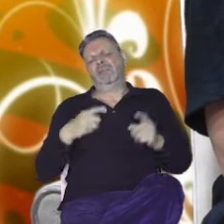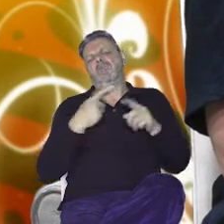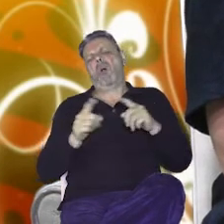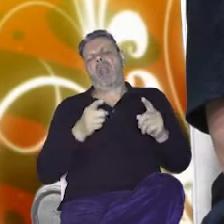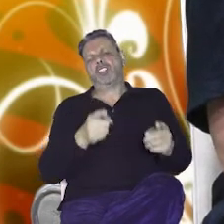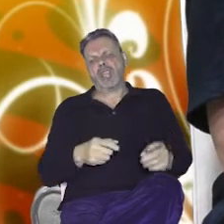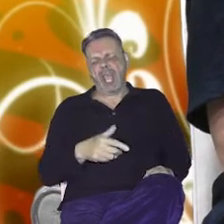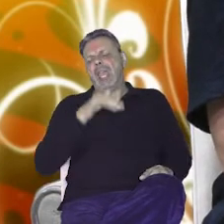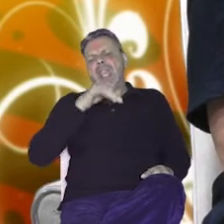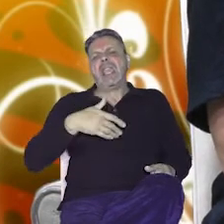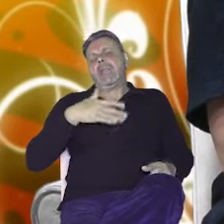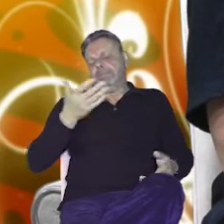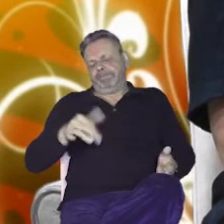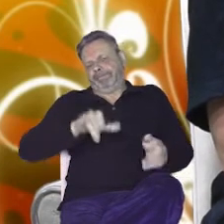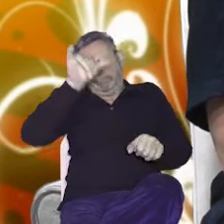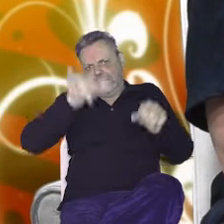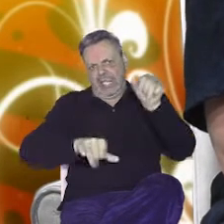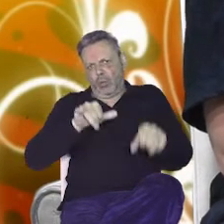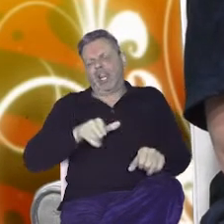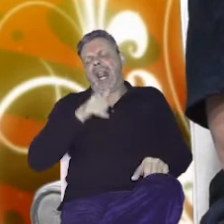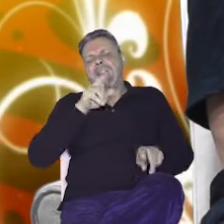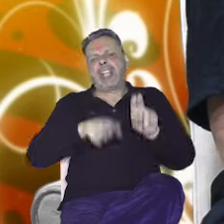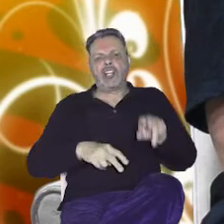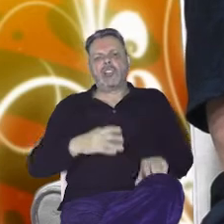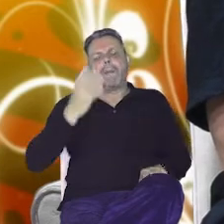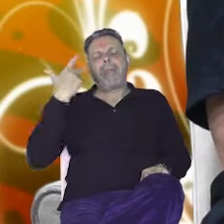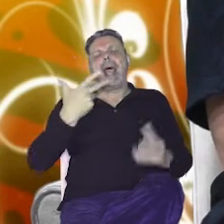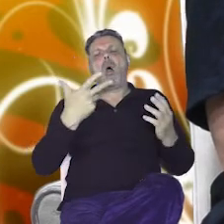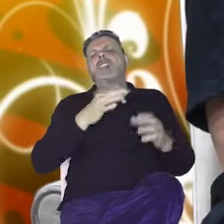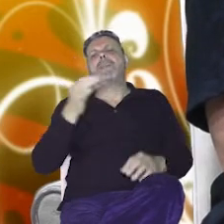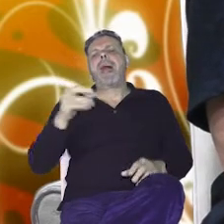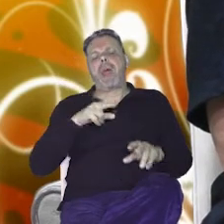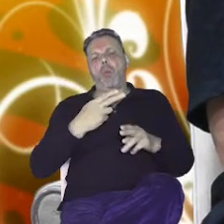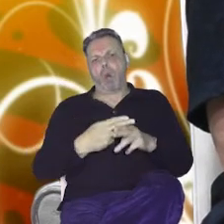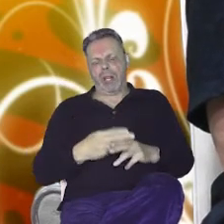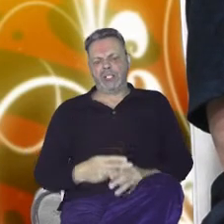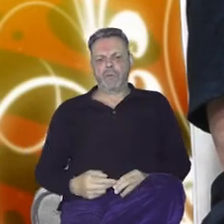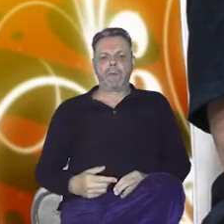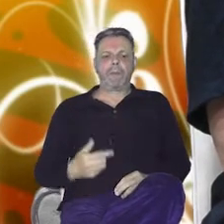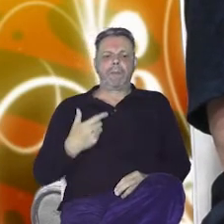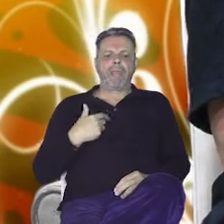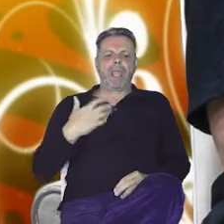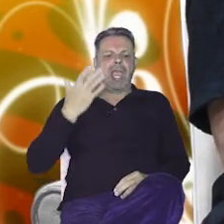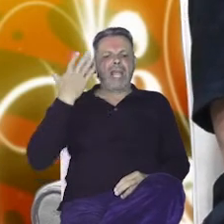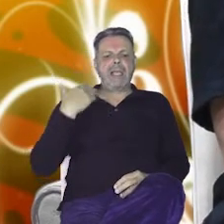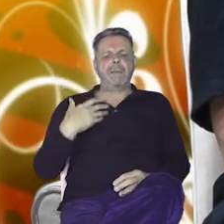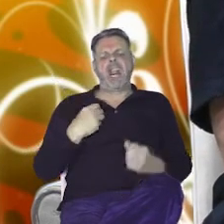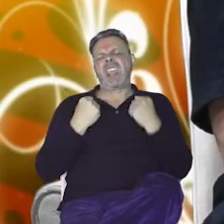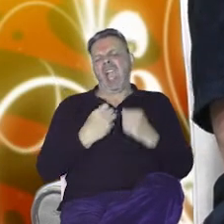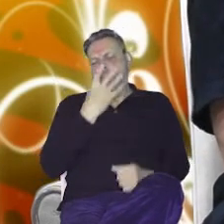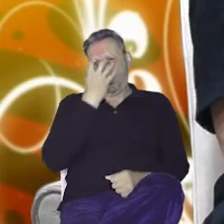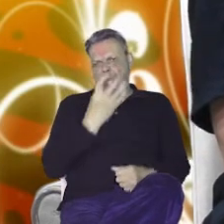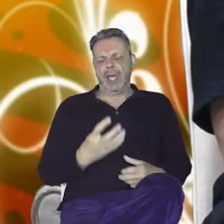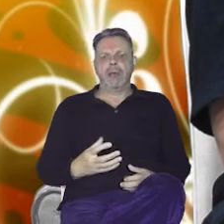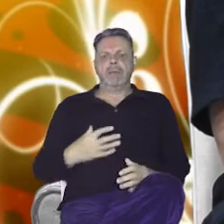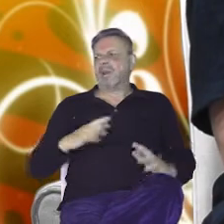to saniralo i liječilo i bila je nekih 8 dana u bolnici. Ja sam bila vrlo, vrlo ljuta,